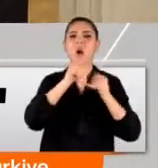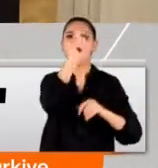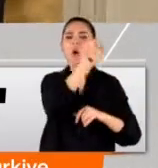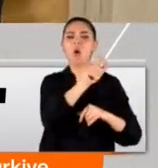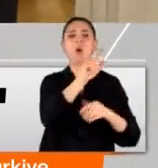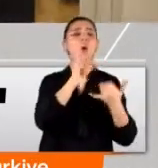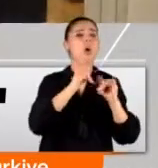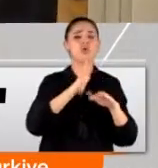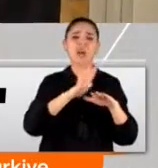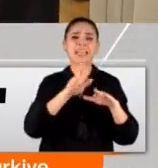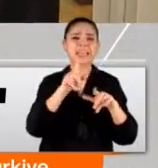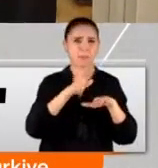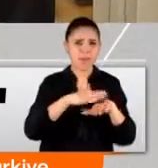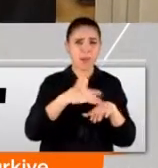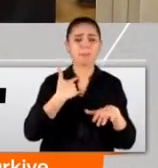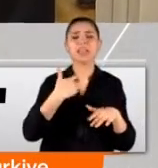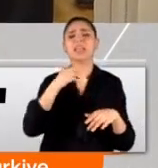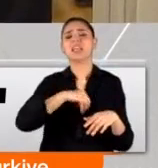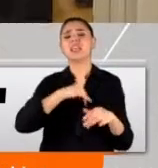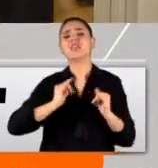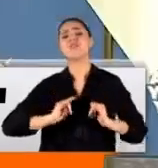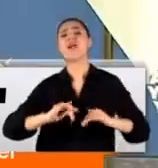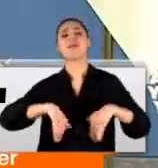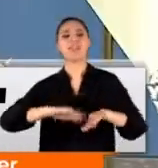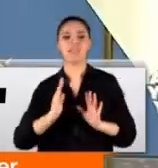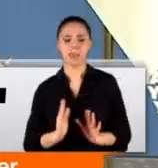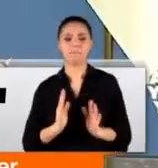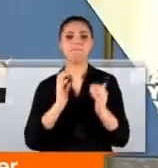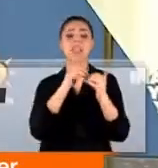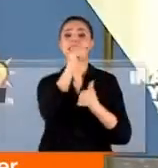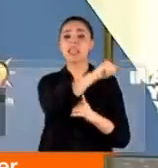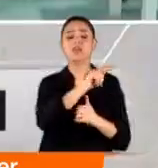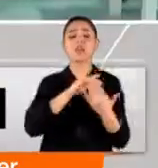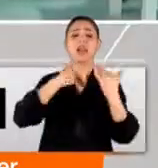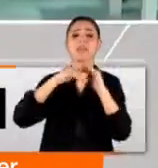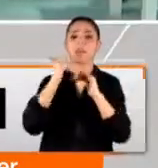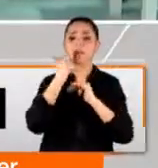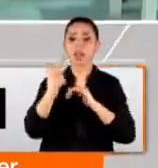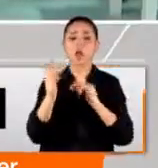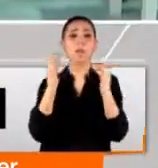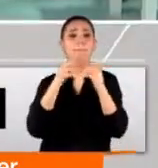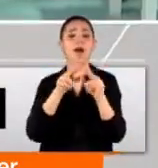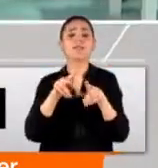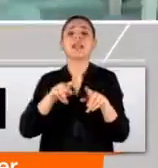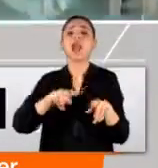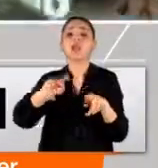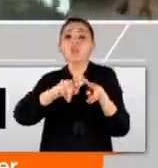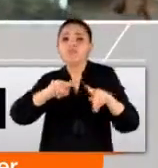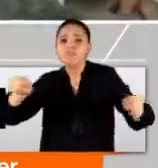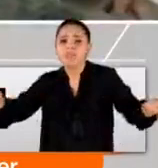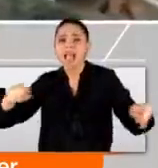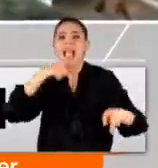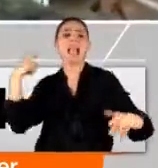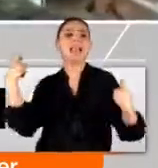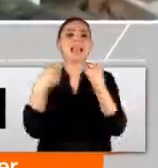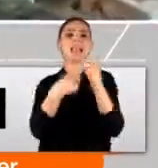haline getirilmesine içimiz el vermiyor. Teşkilata mesaj verirken partiyle yollarını ayıran eski isimlere de